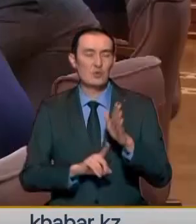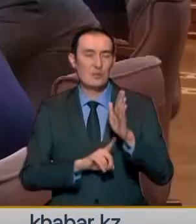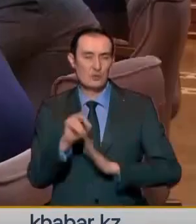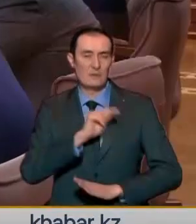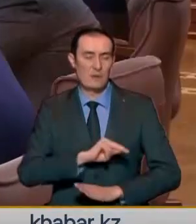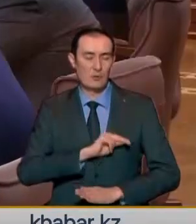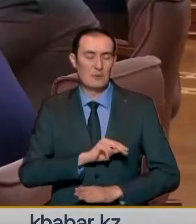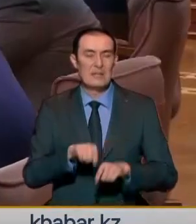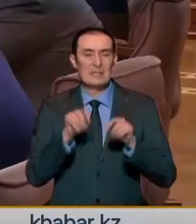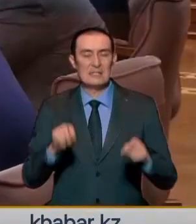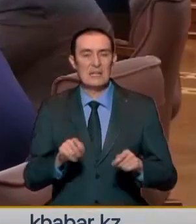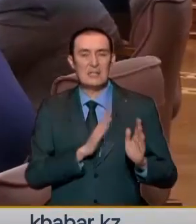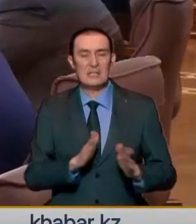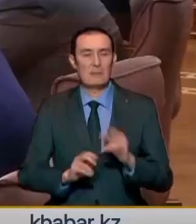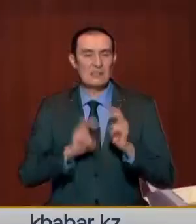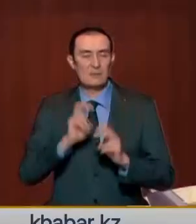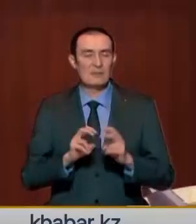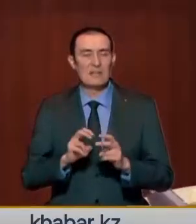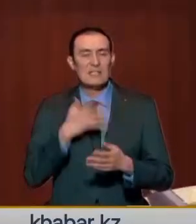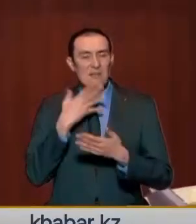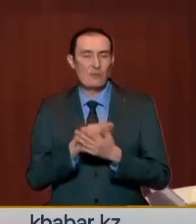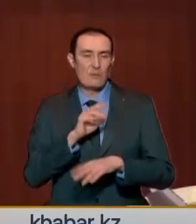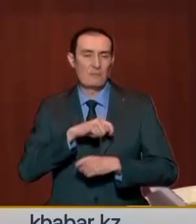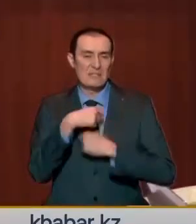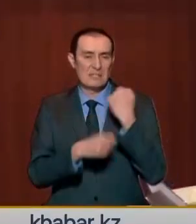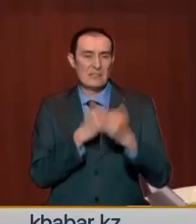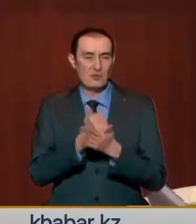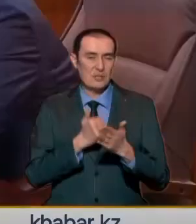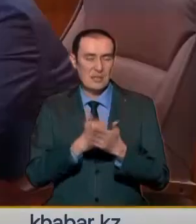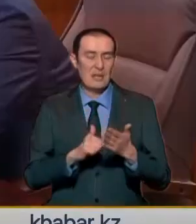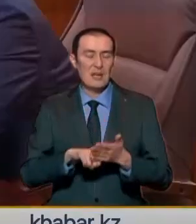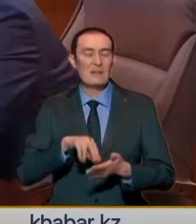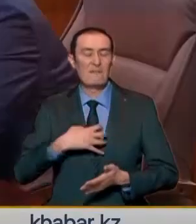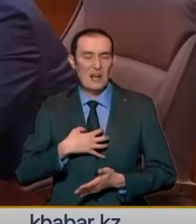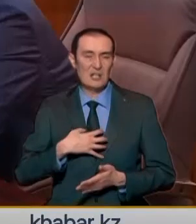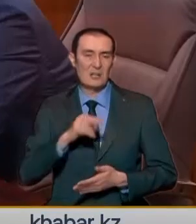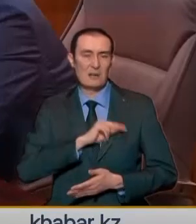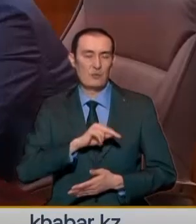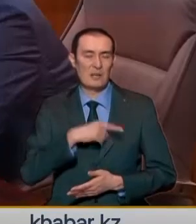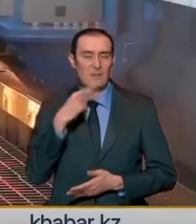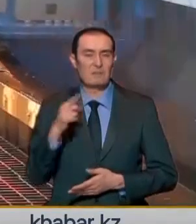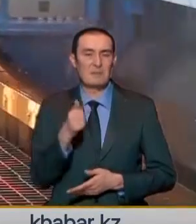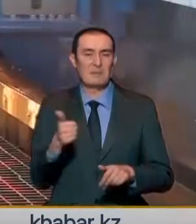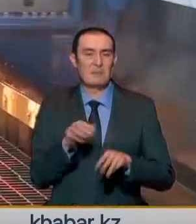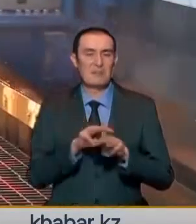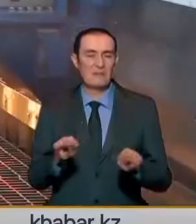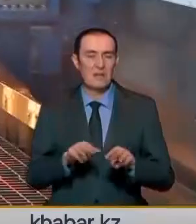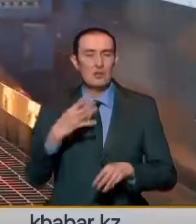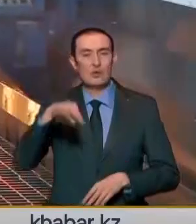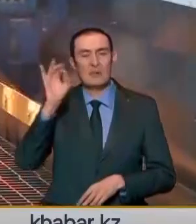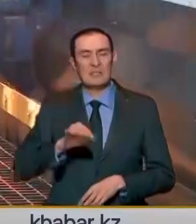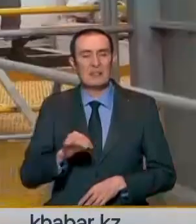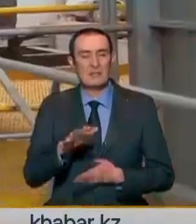запущена. Создание цикла производства с высокой долей локализации – одна из важнейших задач, подчеркнул Олжас Бектенов. При 40% износе